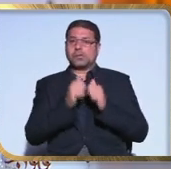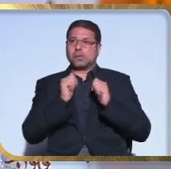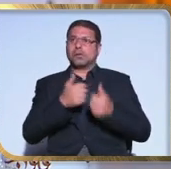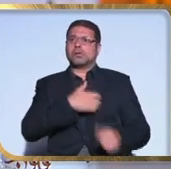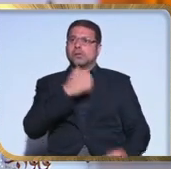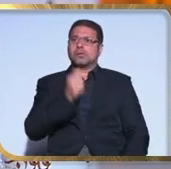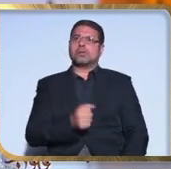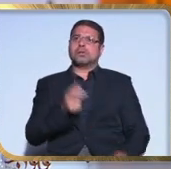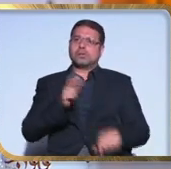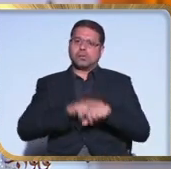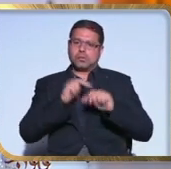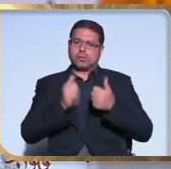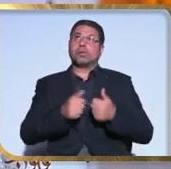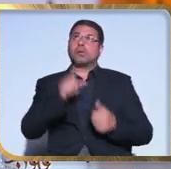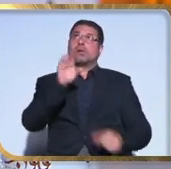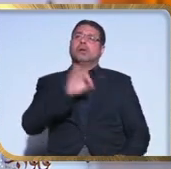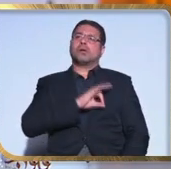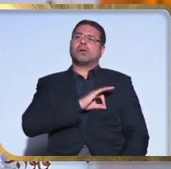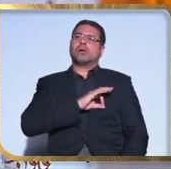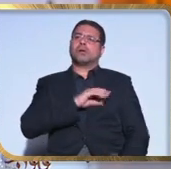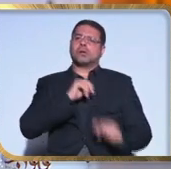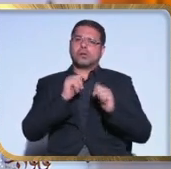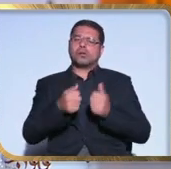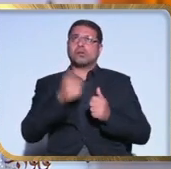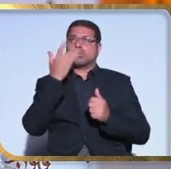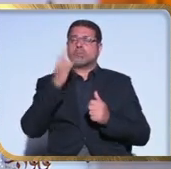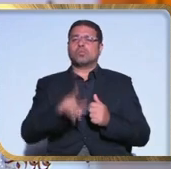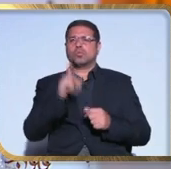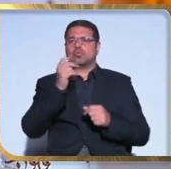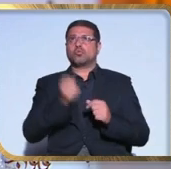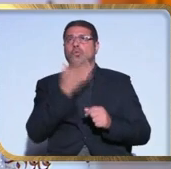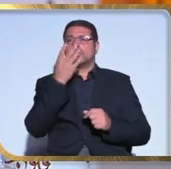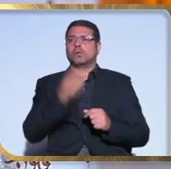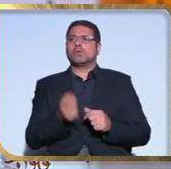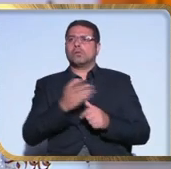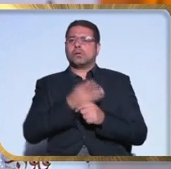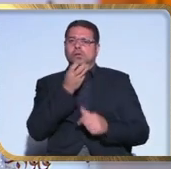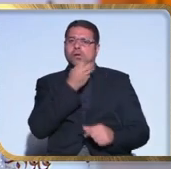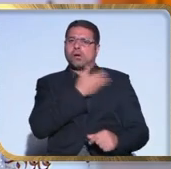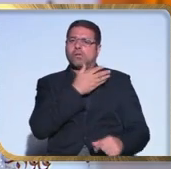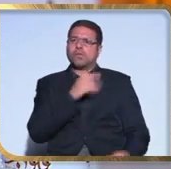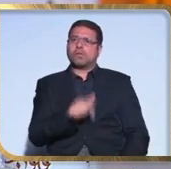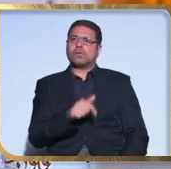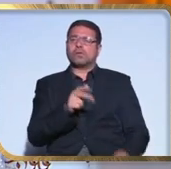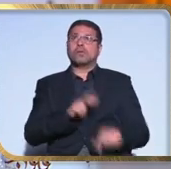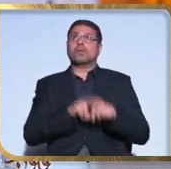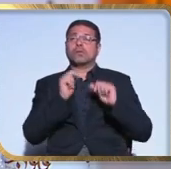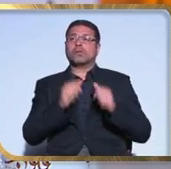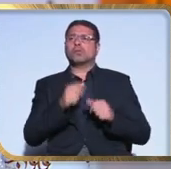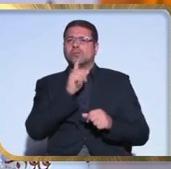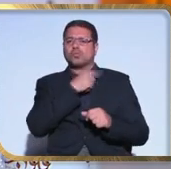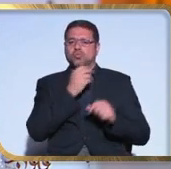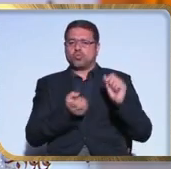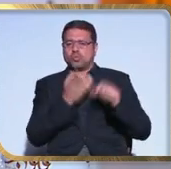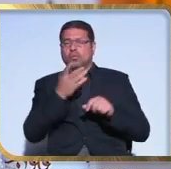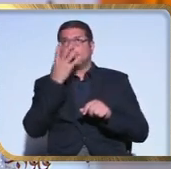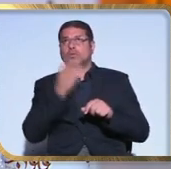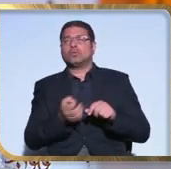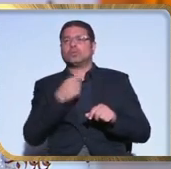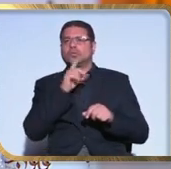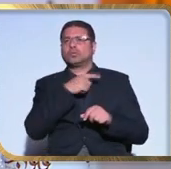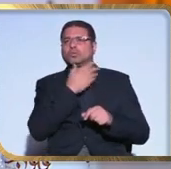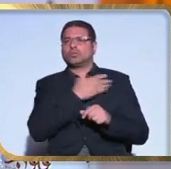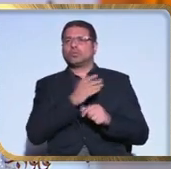انهم يعودون الى الرحمن يوبون اليه ليل نهار يستغفرونه ياتي مسيء النهار فيستغفر